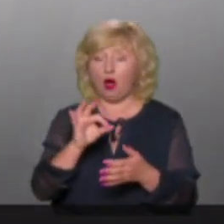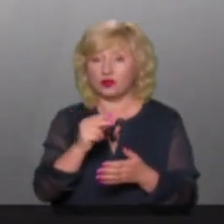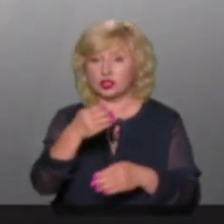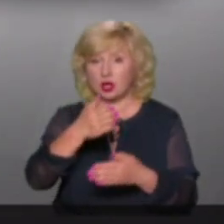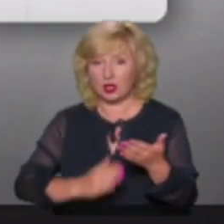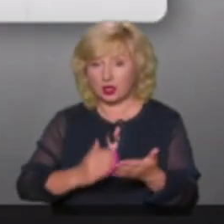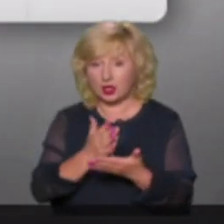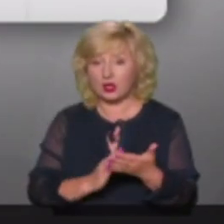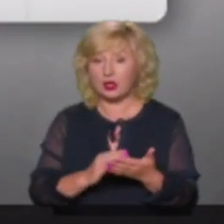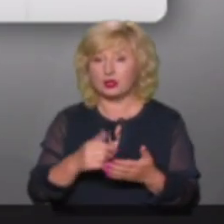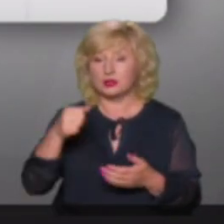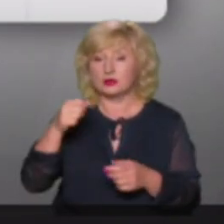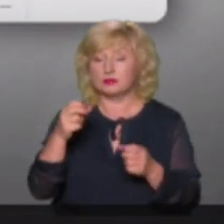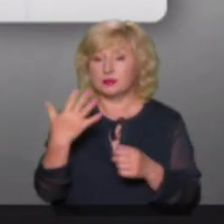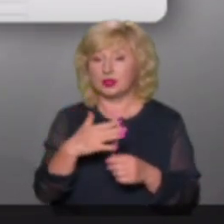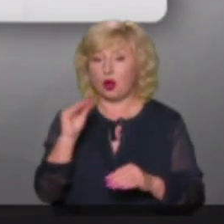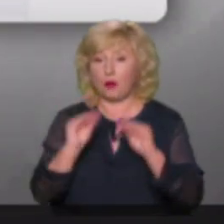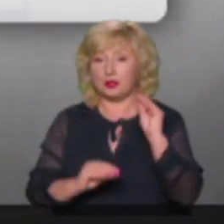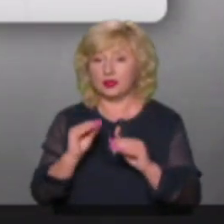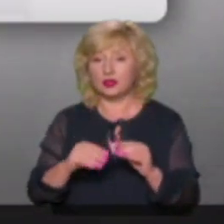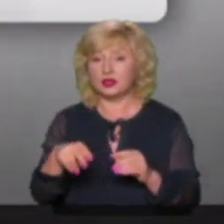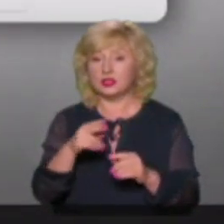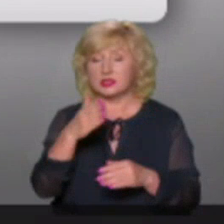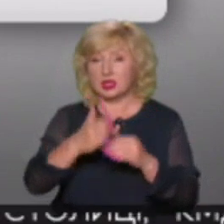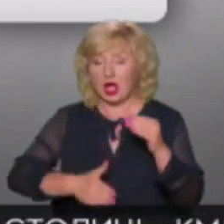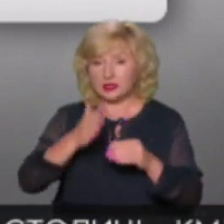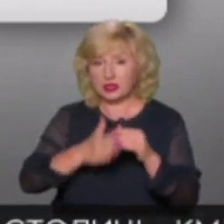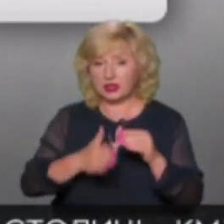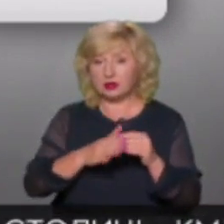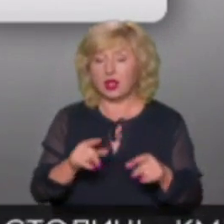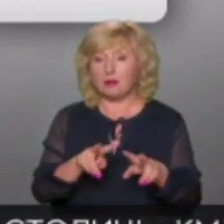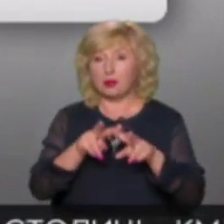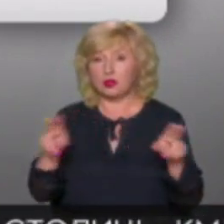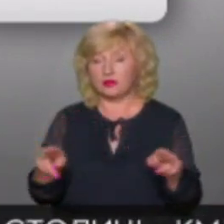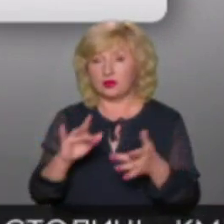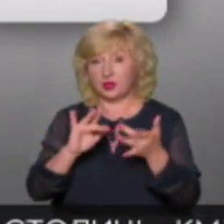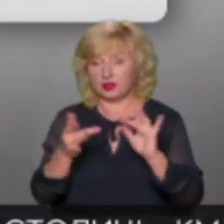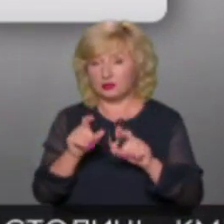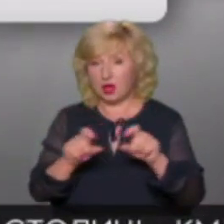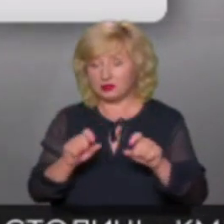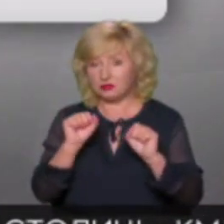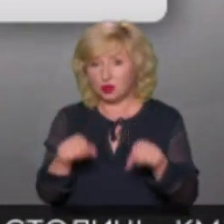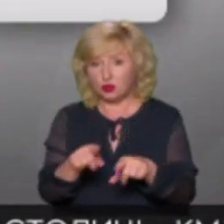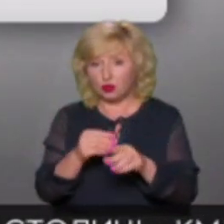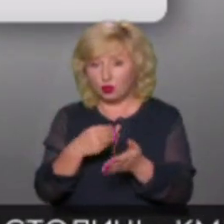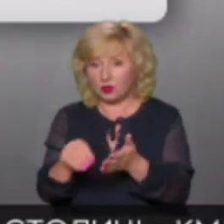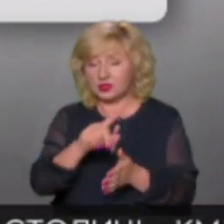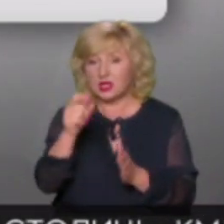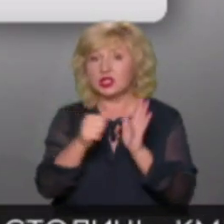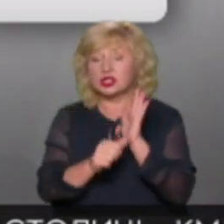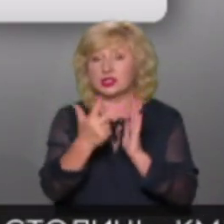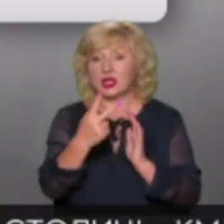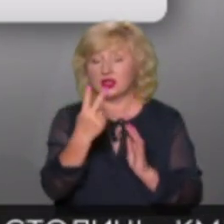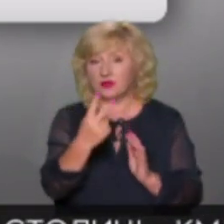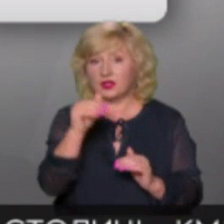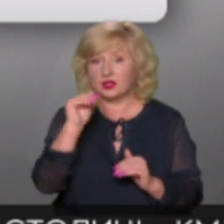Cup CL50 з комплектами дисків слайсерів. Для порівняння, в інтернет-магазині таку техніку можна придбати за